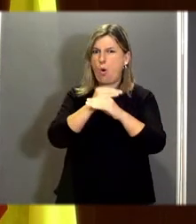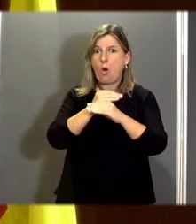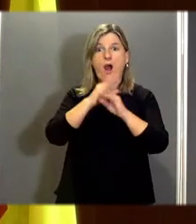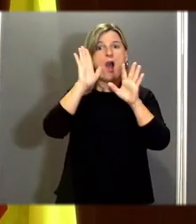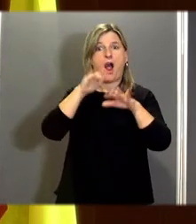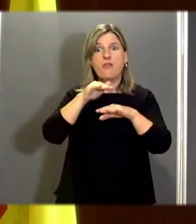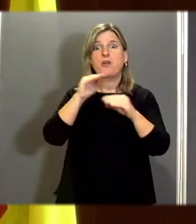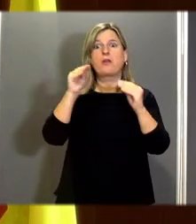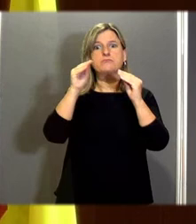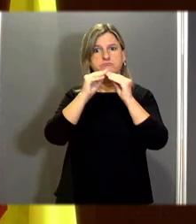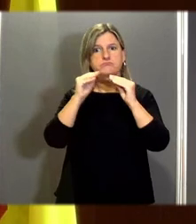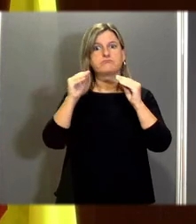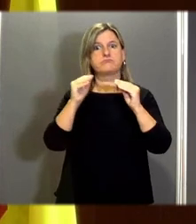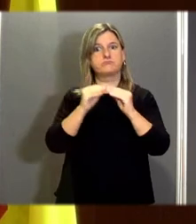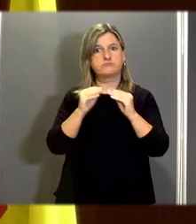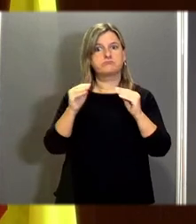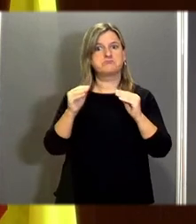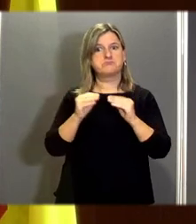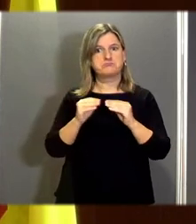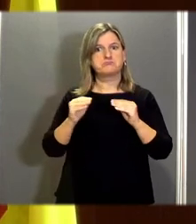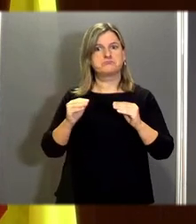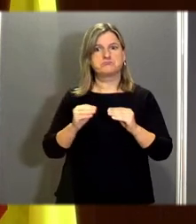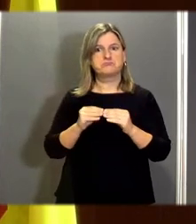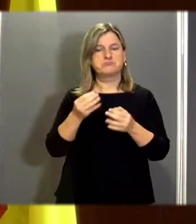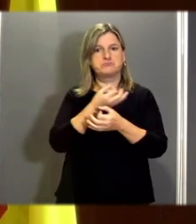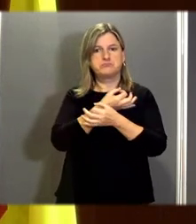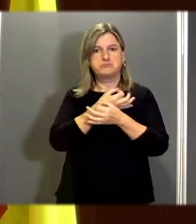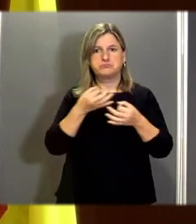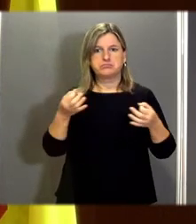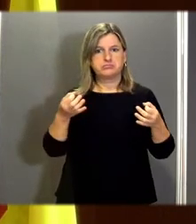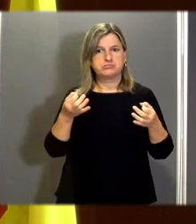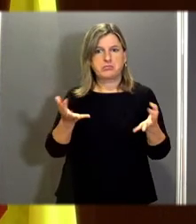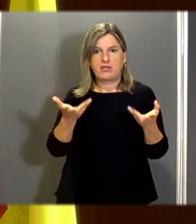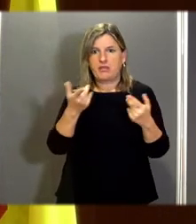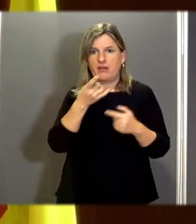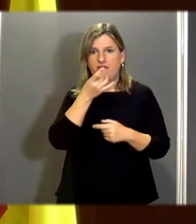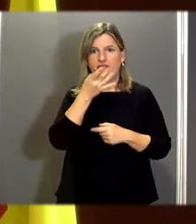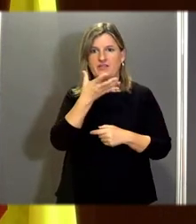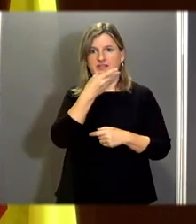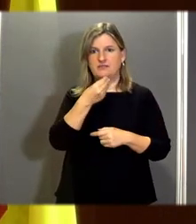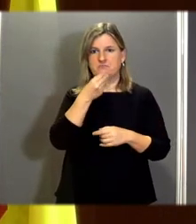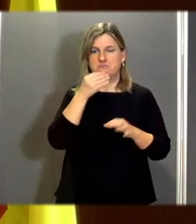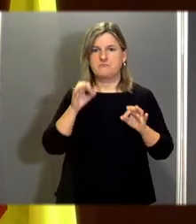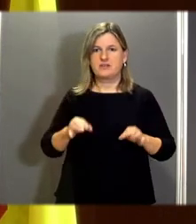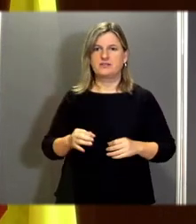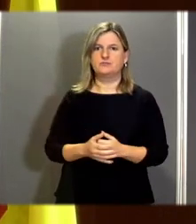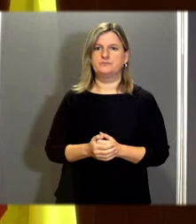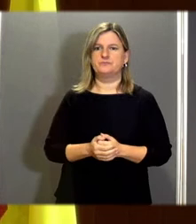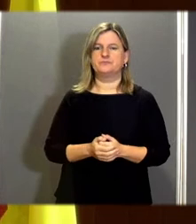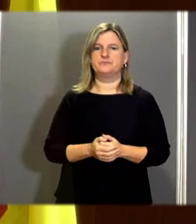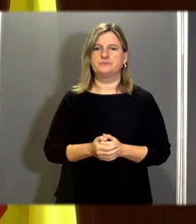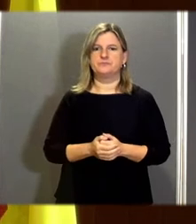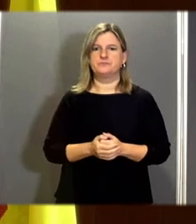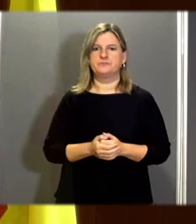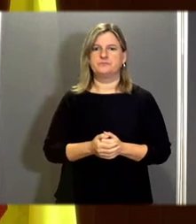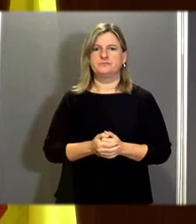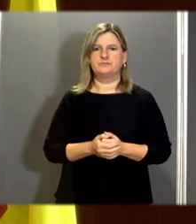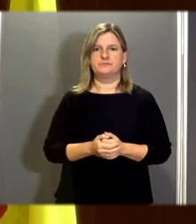realment fluïen totes d'una manera molt bonica, la veritat. Per tant,